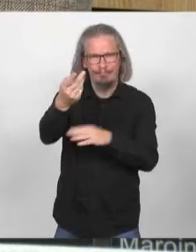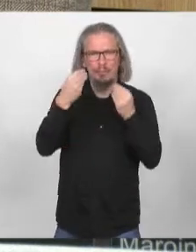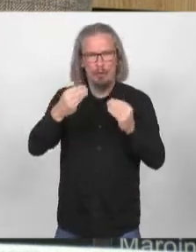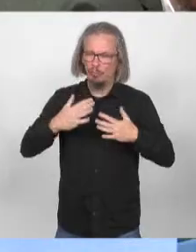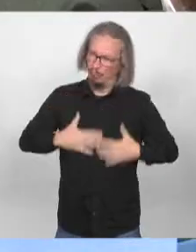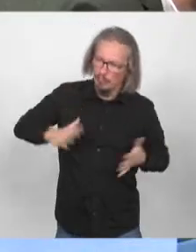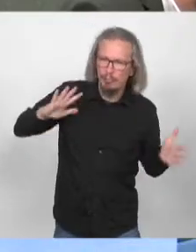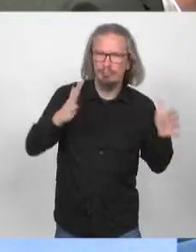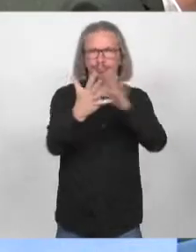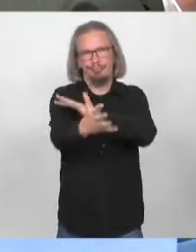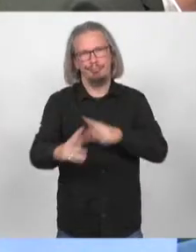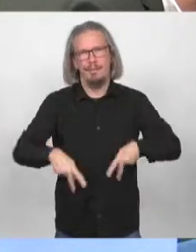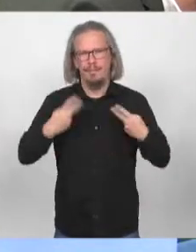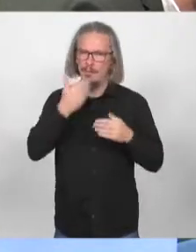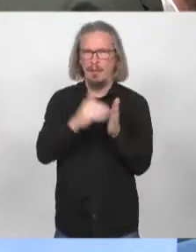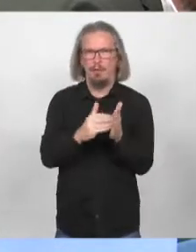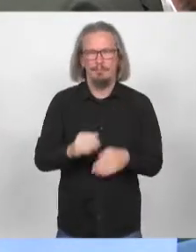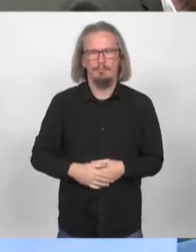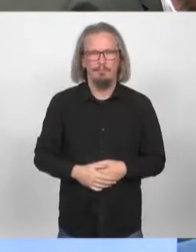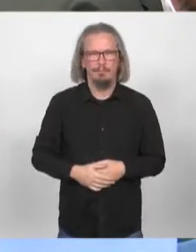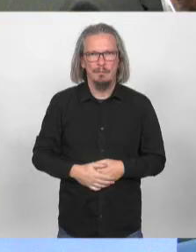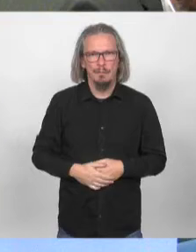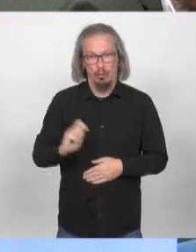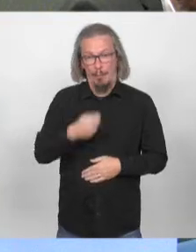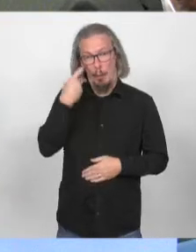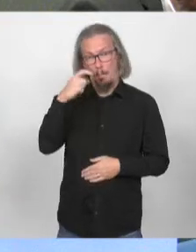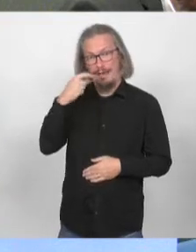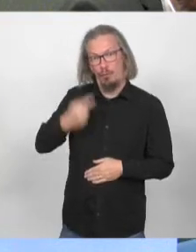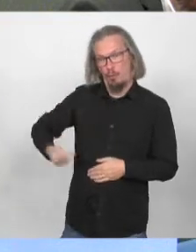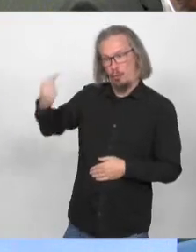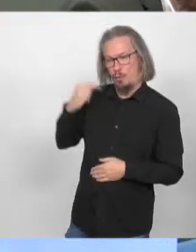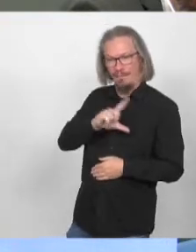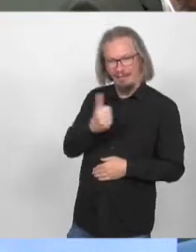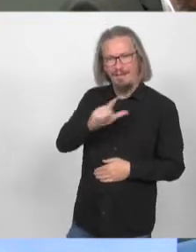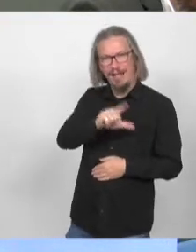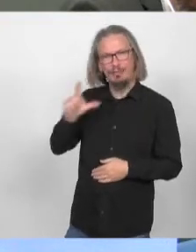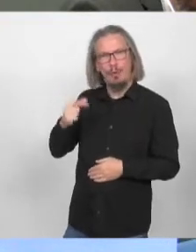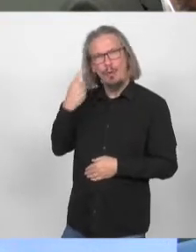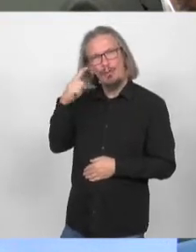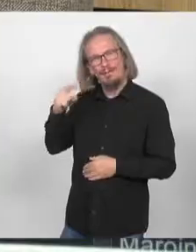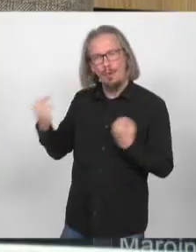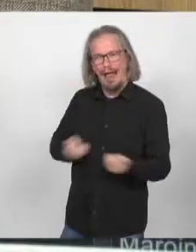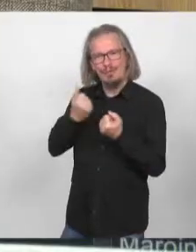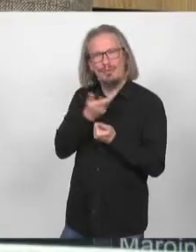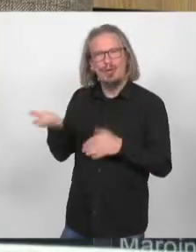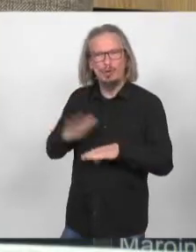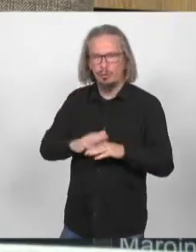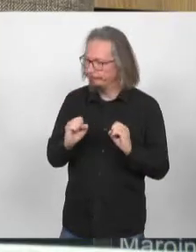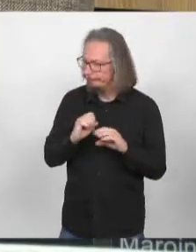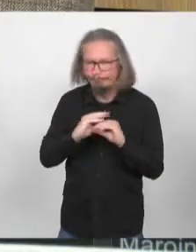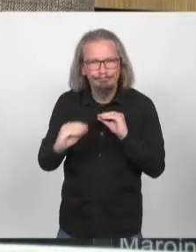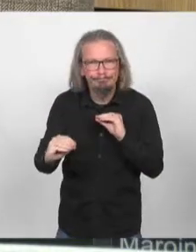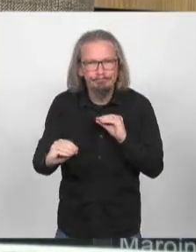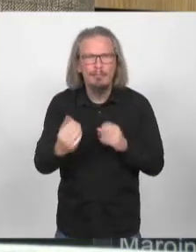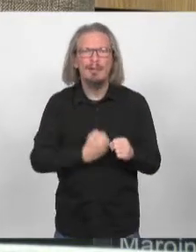vie. Plusieurs actions étaient en effet prévues pour 2021 et 2022 et n'ont pas encore vu le jour. C'est le cas de la création